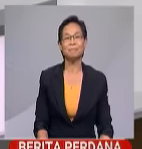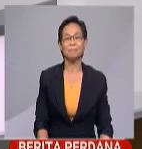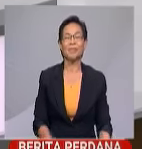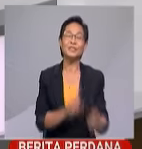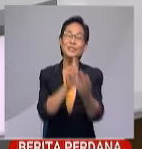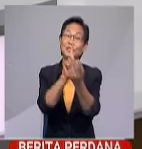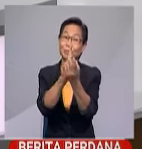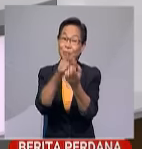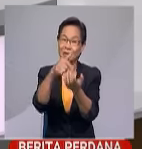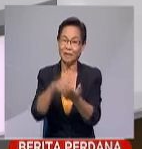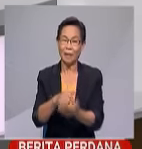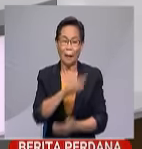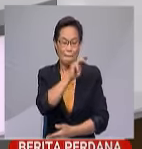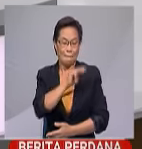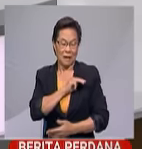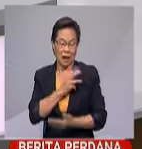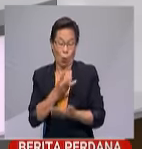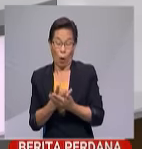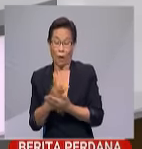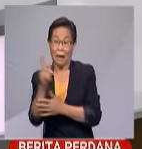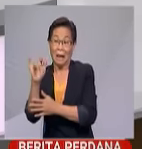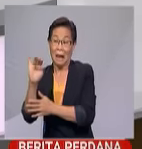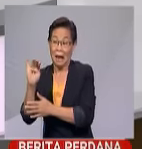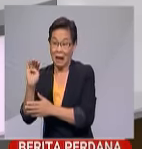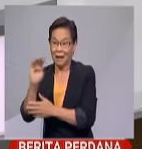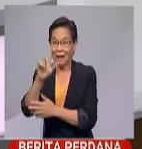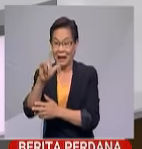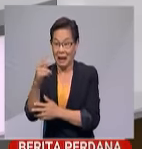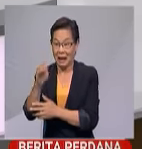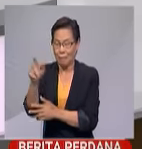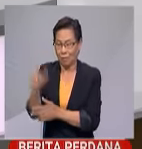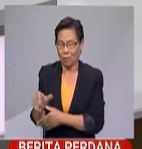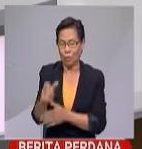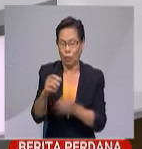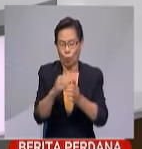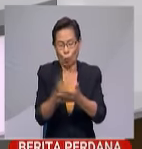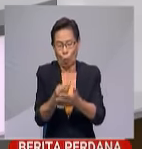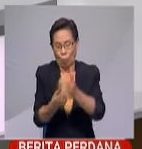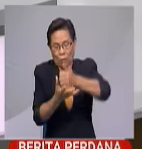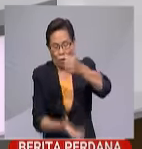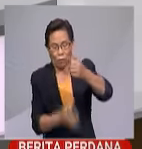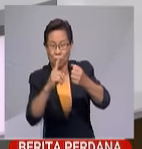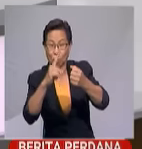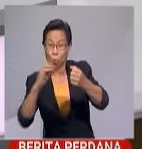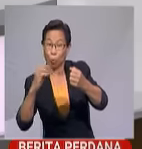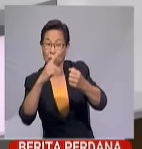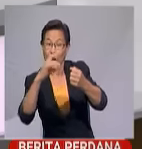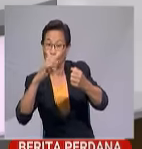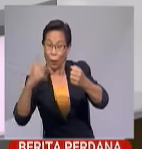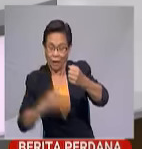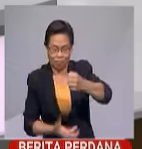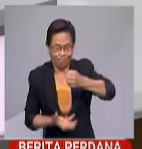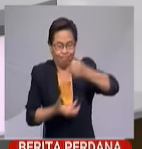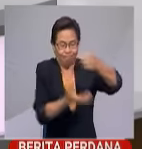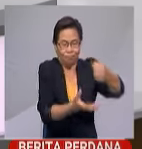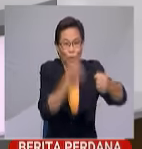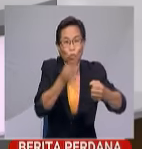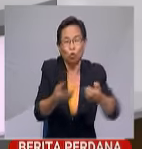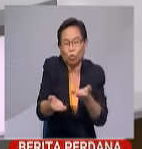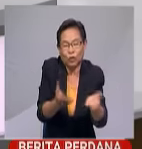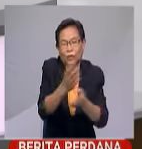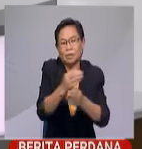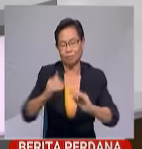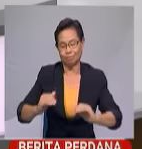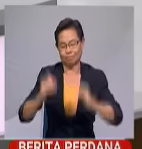Bersua kembali, Menteri Kewangan Lim Guan Eng hari ini menyerahkan peruntukan RM100 juta bagi menyelenggara dan menaik taraf